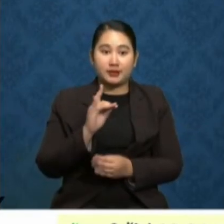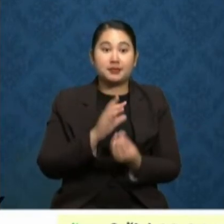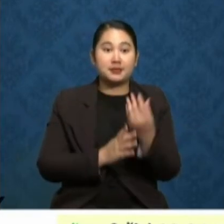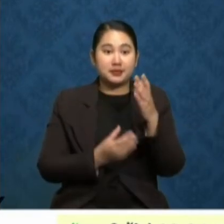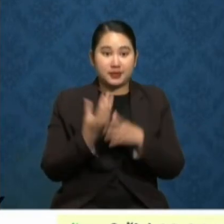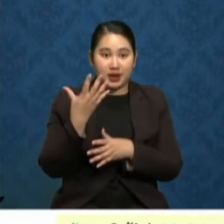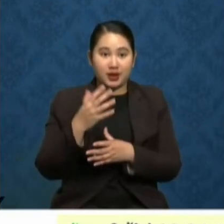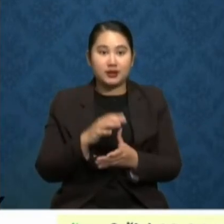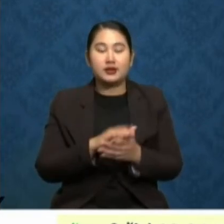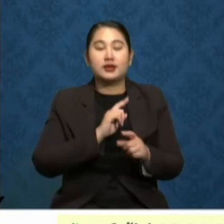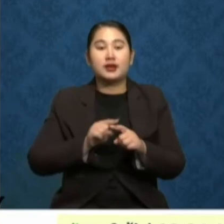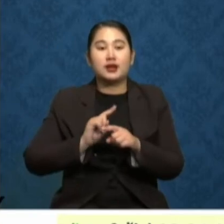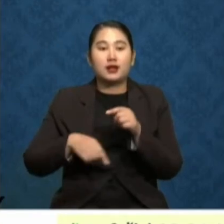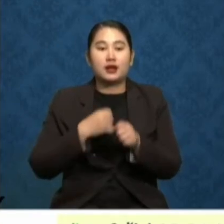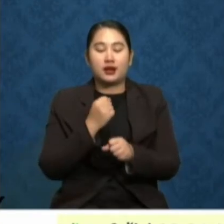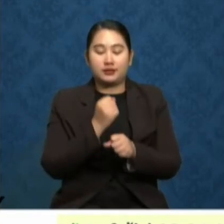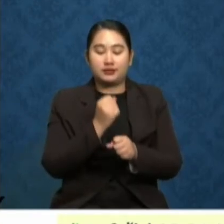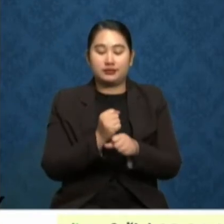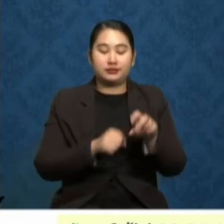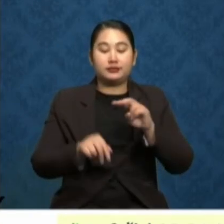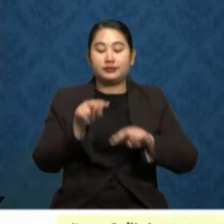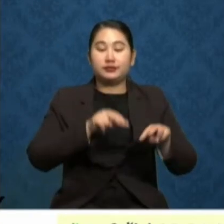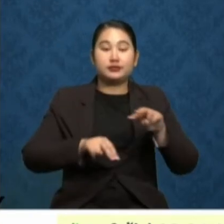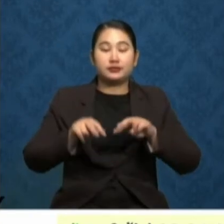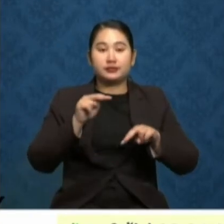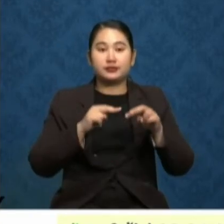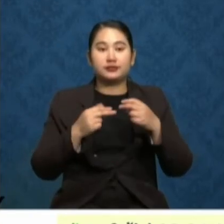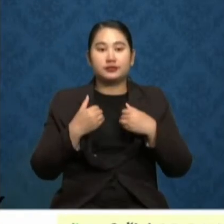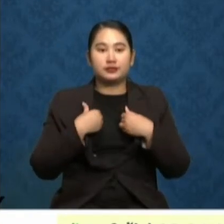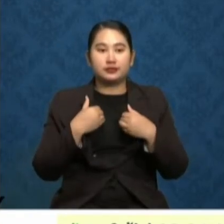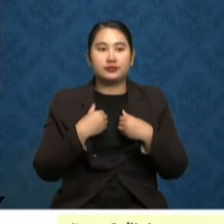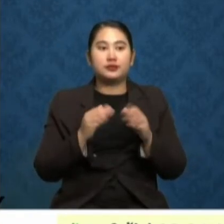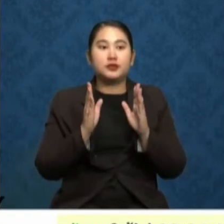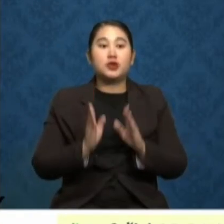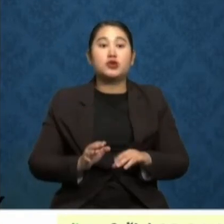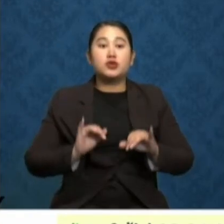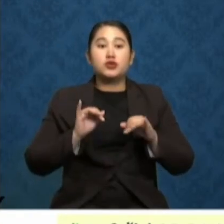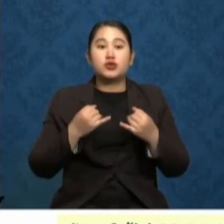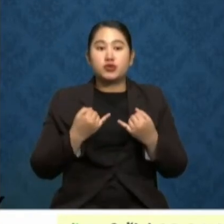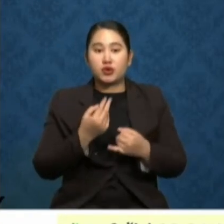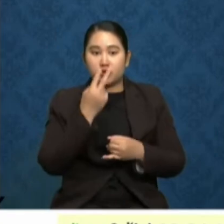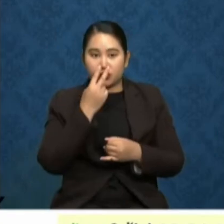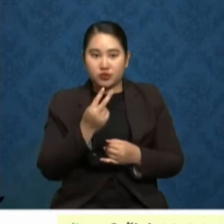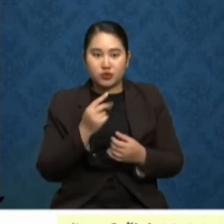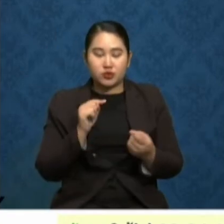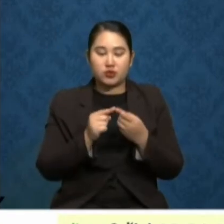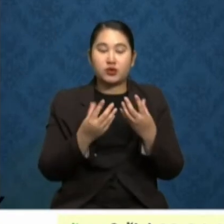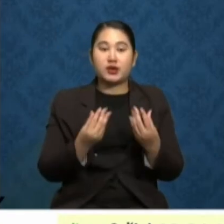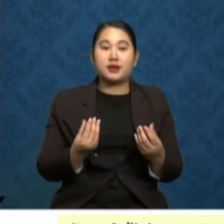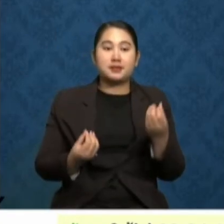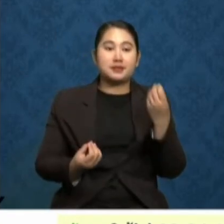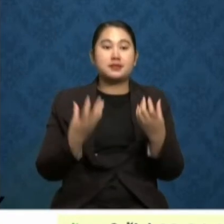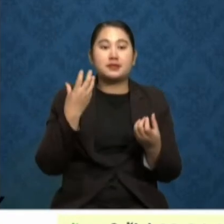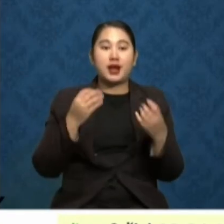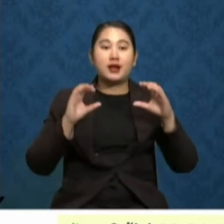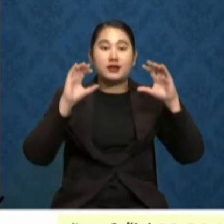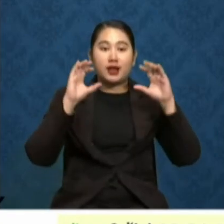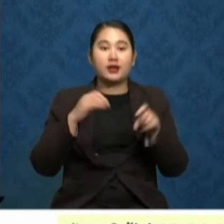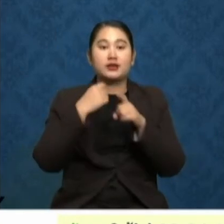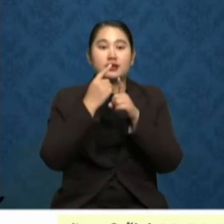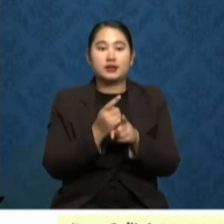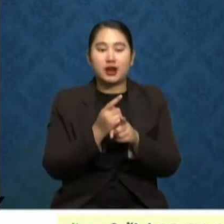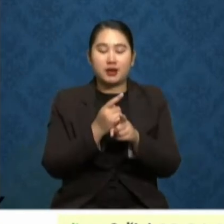้ดำเนิการสำรวจ ถือการถือคองของพ้ที่ป่าอนุรัษ์ตาม